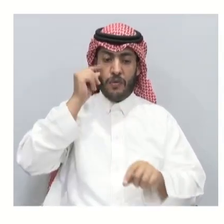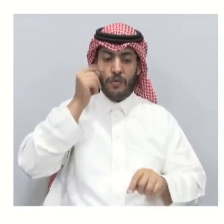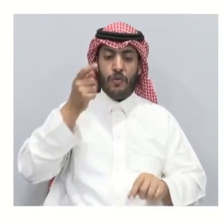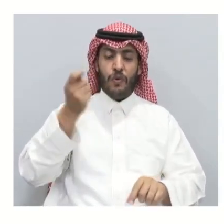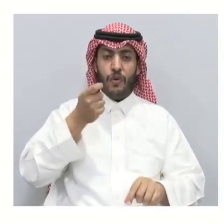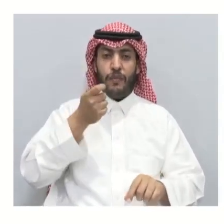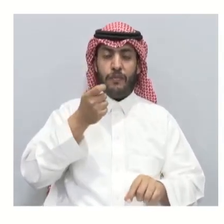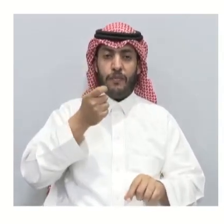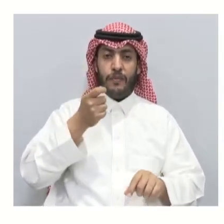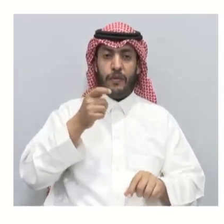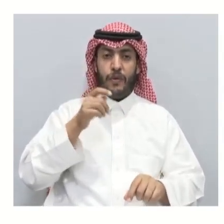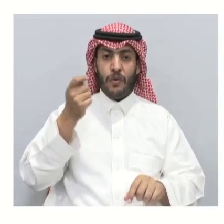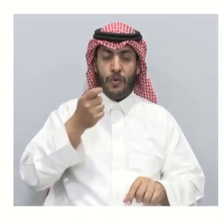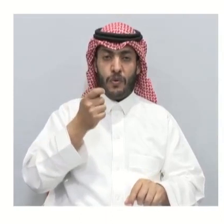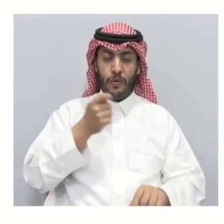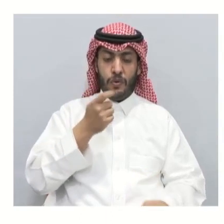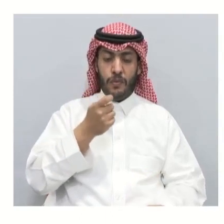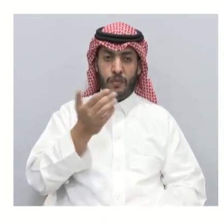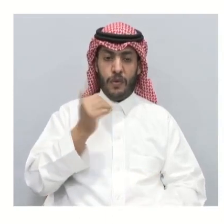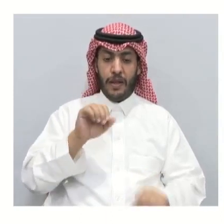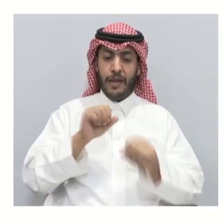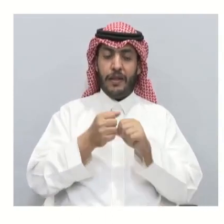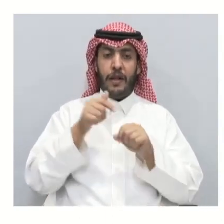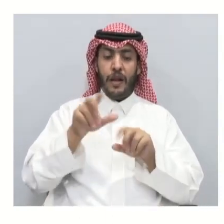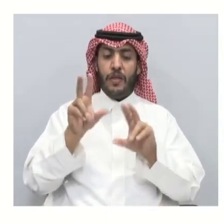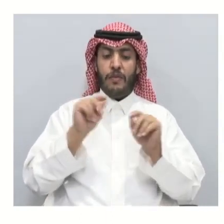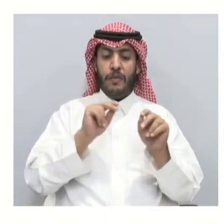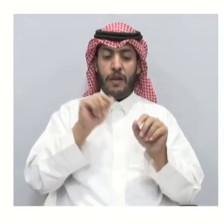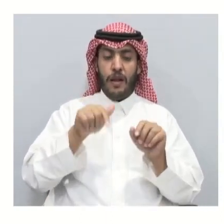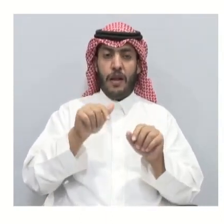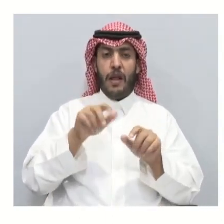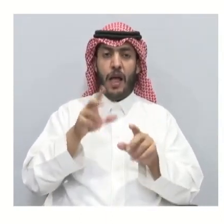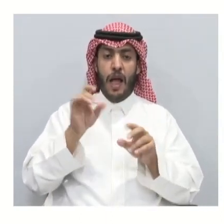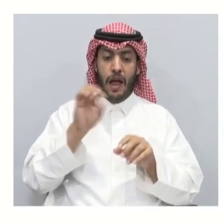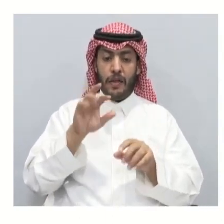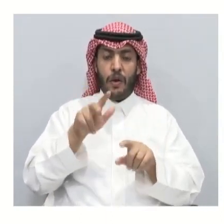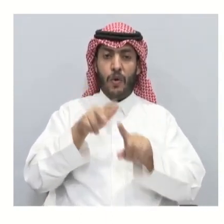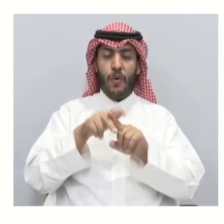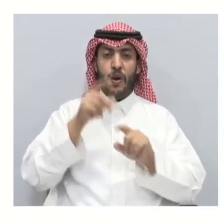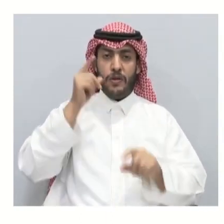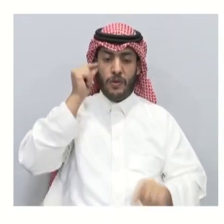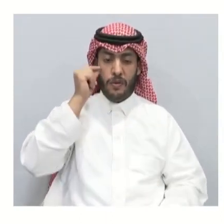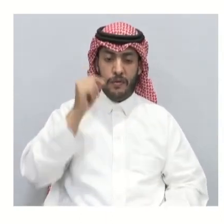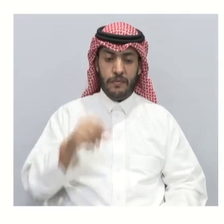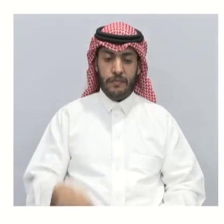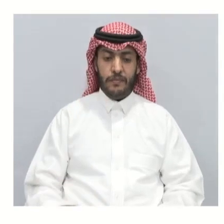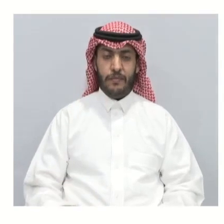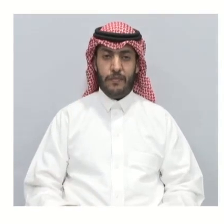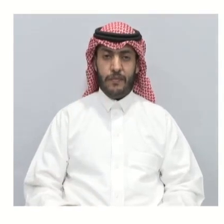اكتب المطلوب هنا ماذا يطلب اكتب الكسر الذي يمثل عدد الخيول السوداء